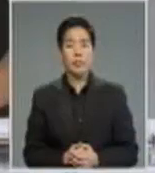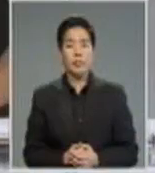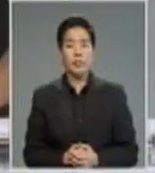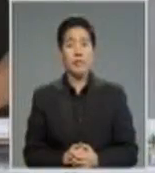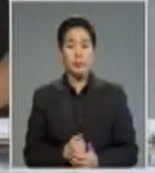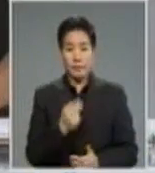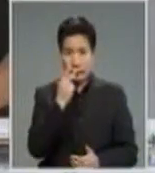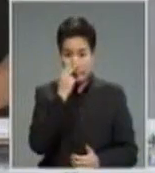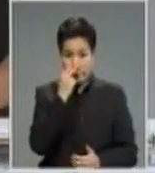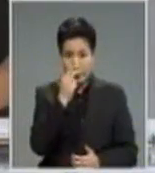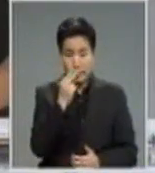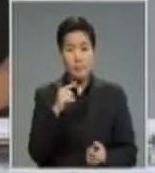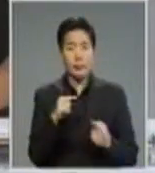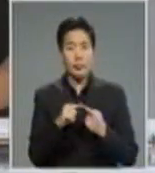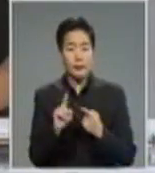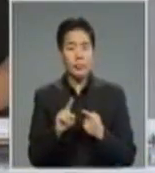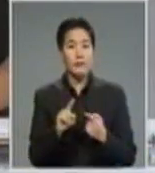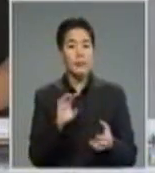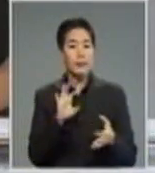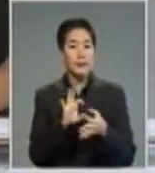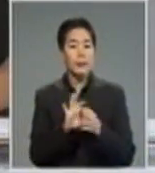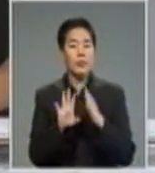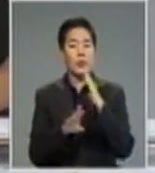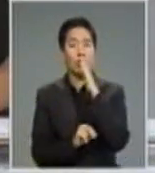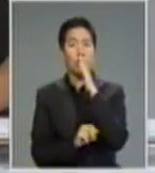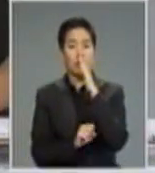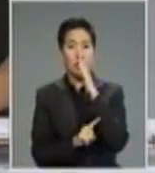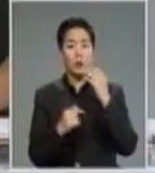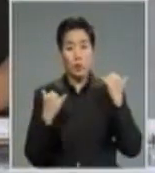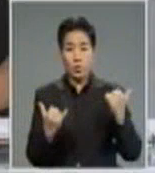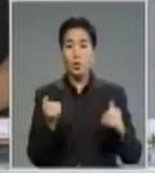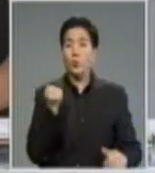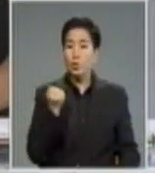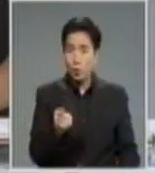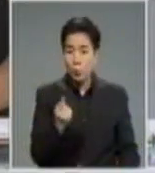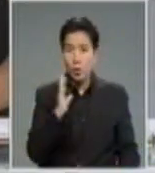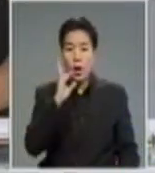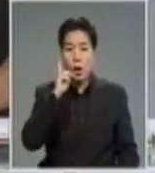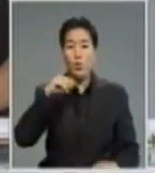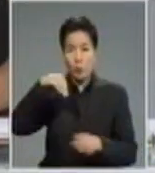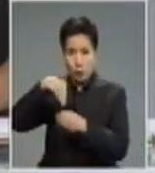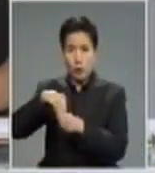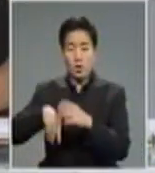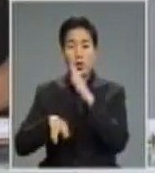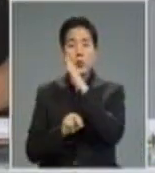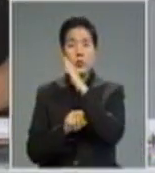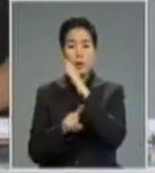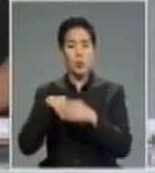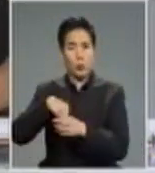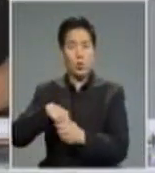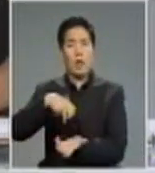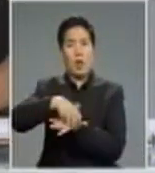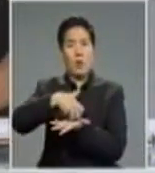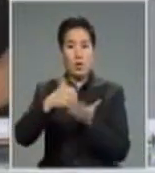เดี๋ยวไปดูสถานการณ์ของนครศรีธรรมราชล่าสุดนะครับกับผู้สื่อข่าวของเราที่ปักหลักอยู่ที่นั่น